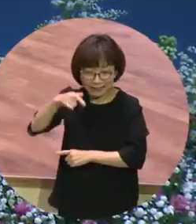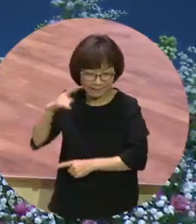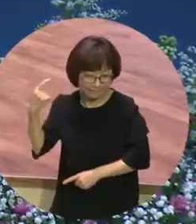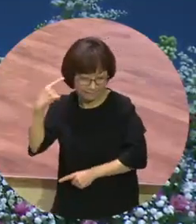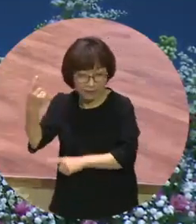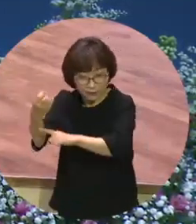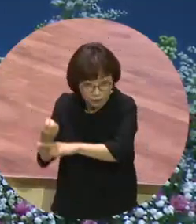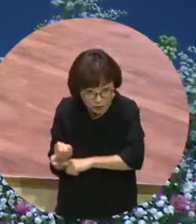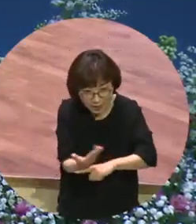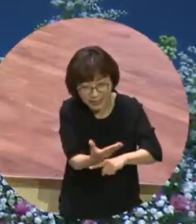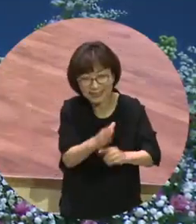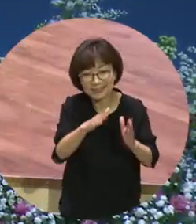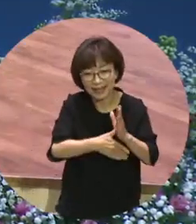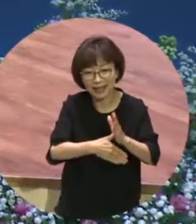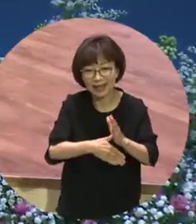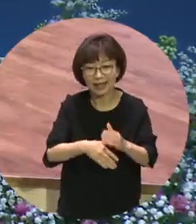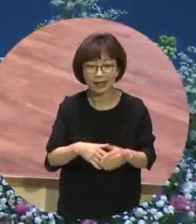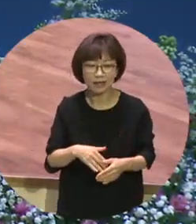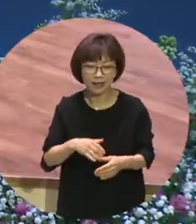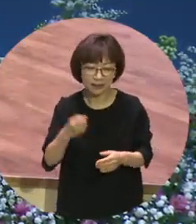한 달쯤 되었을 때